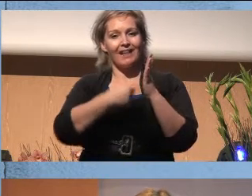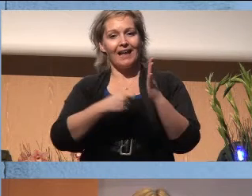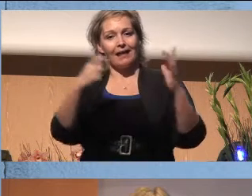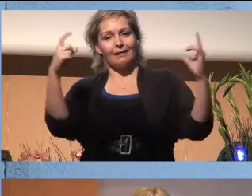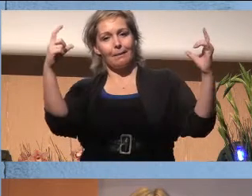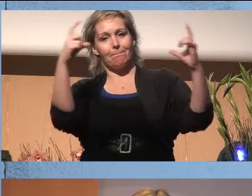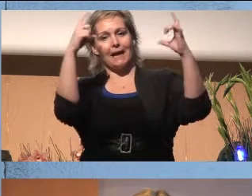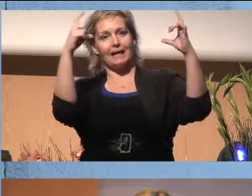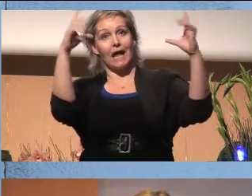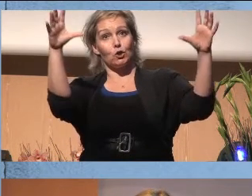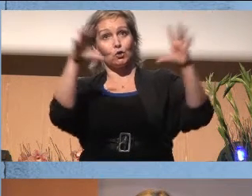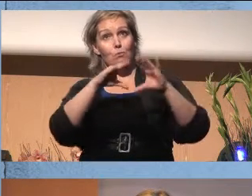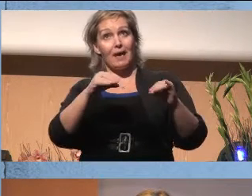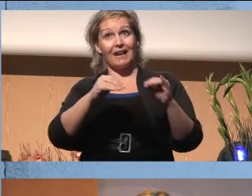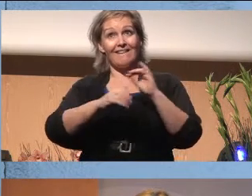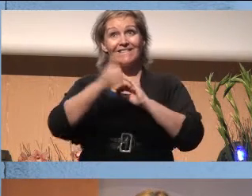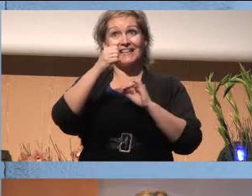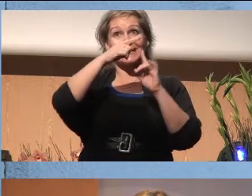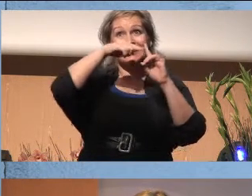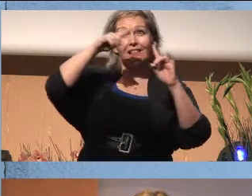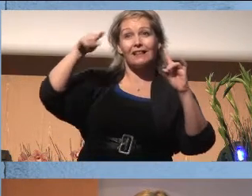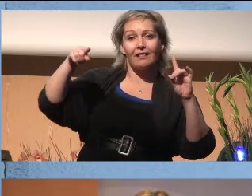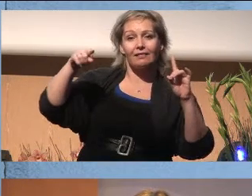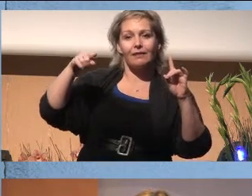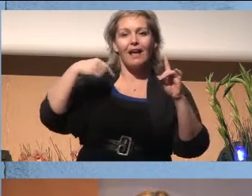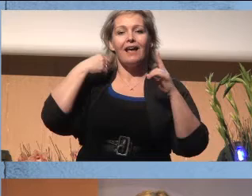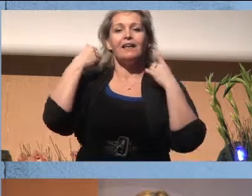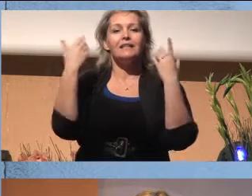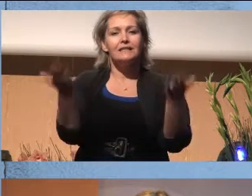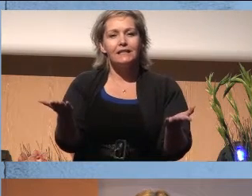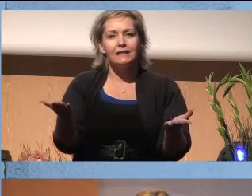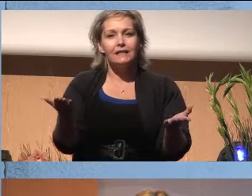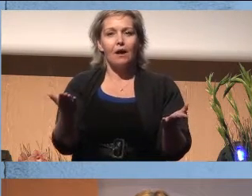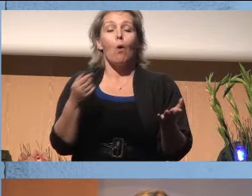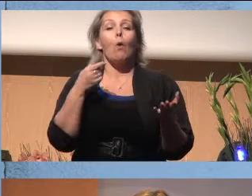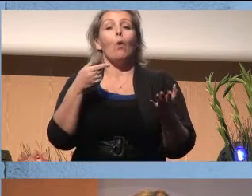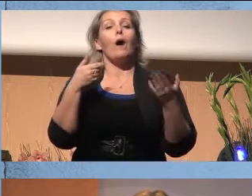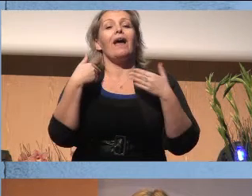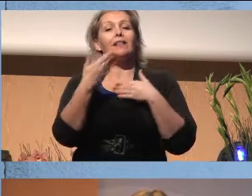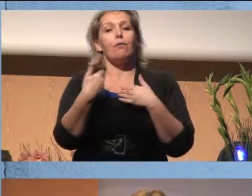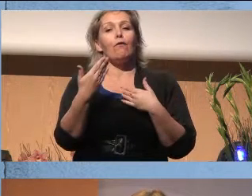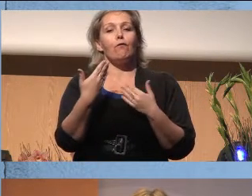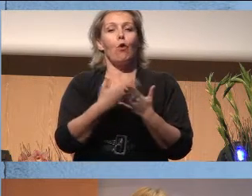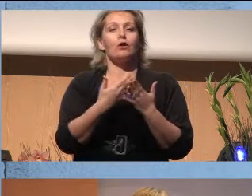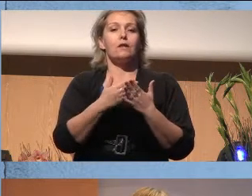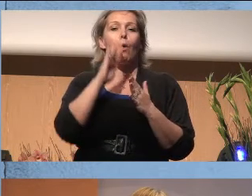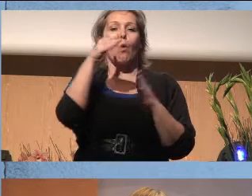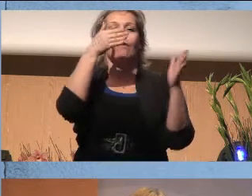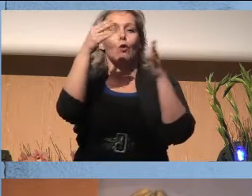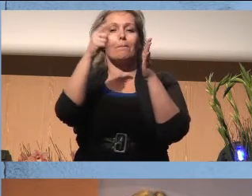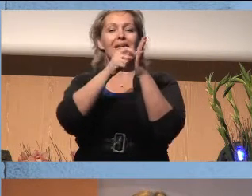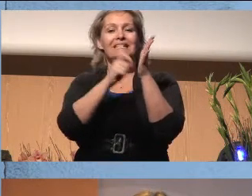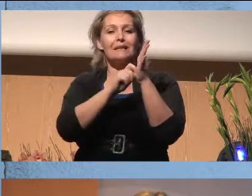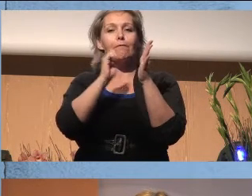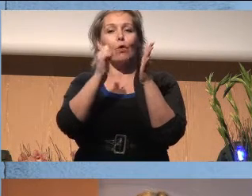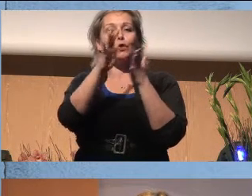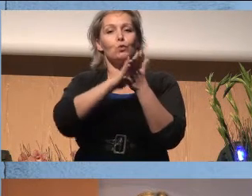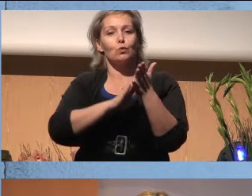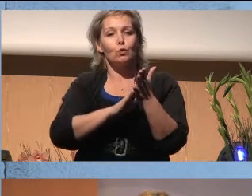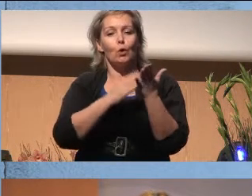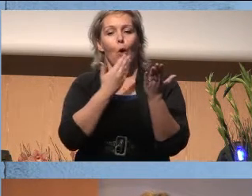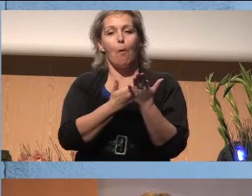bilde, summere de viktigste trendene, og deretter foreslå overordnede prinsipper for struktur